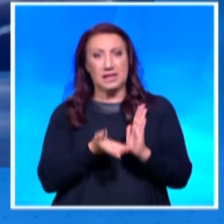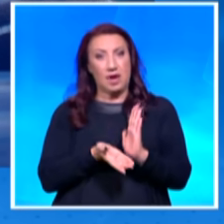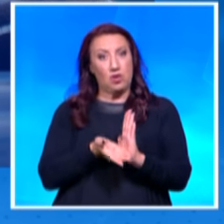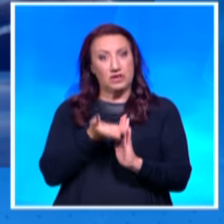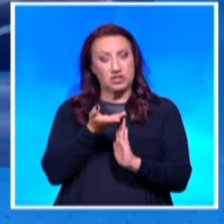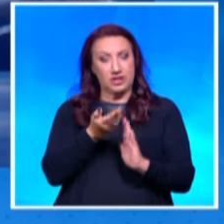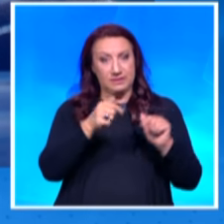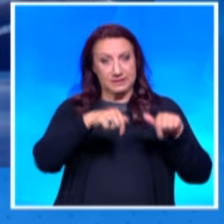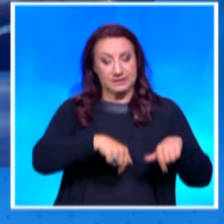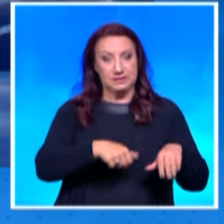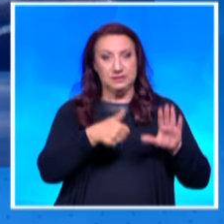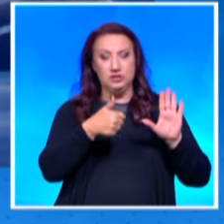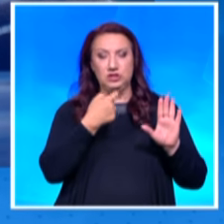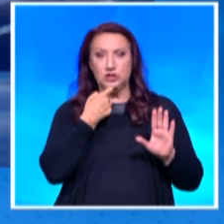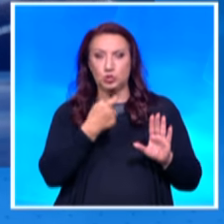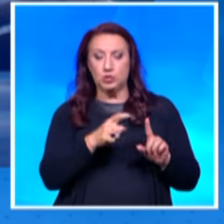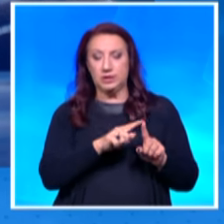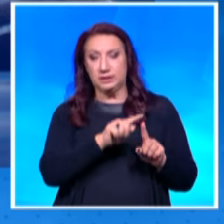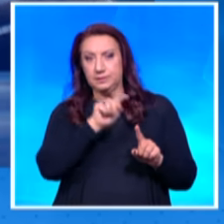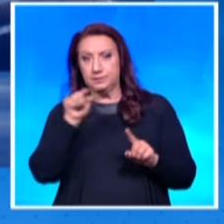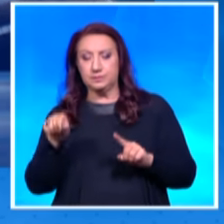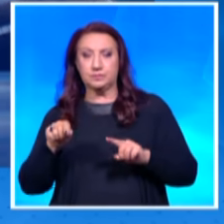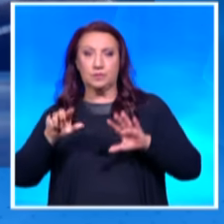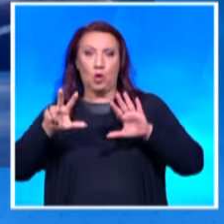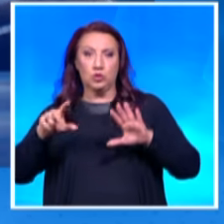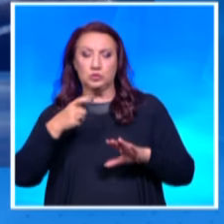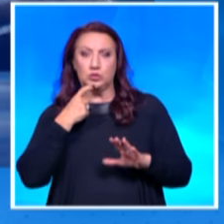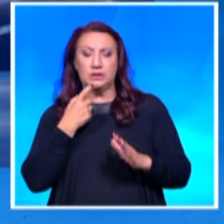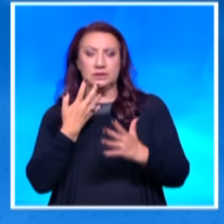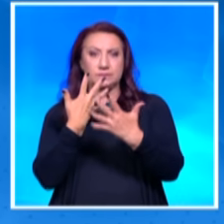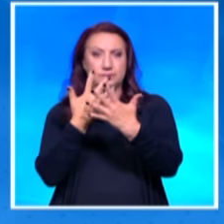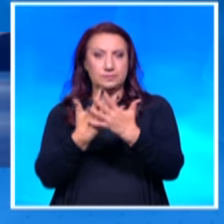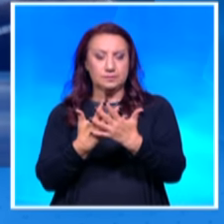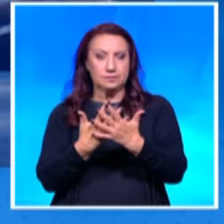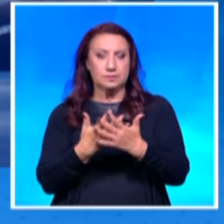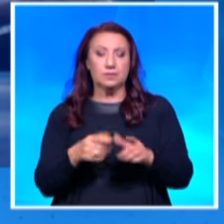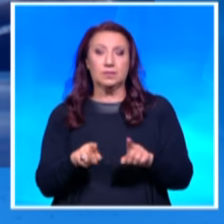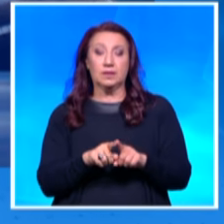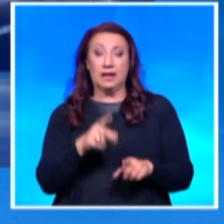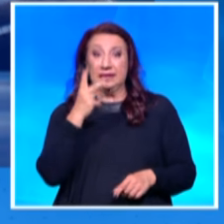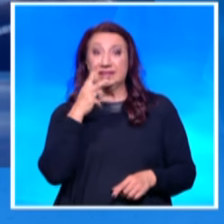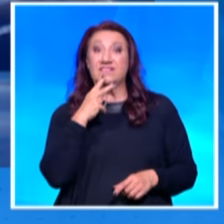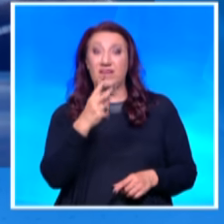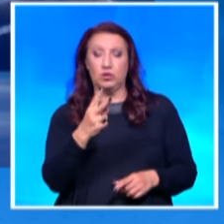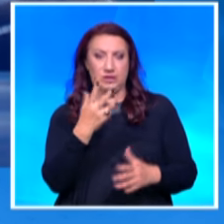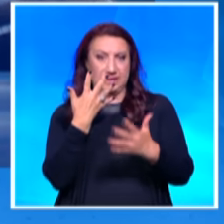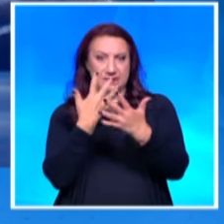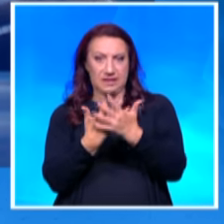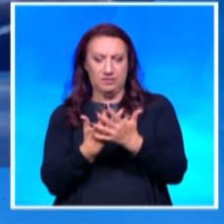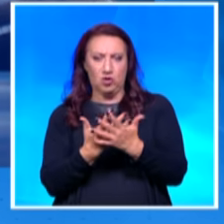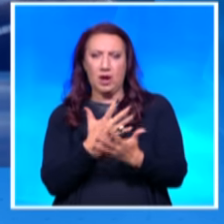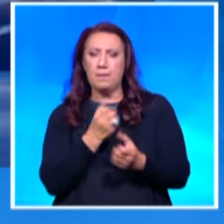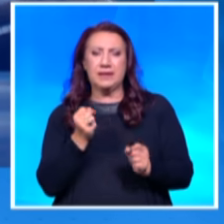6 при сегашно действащия закон до 8 години затвор. 2 години лишаване от свобода и без право